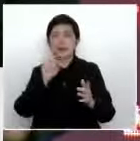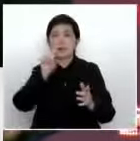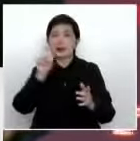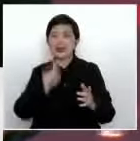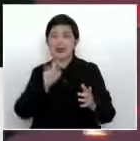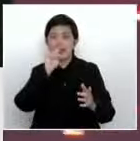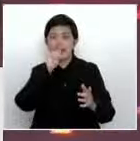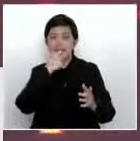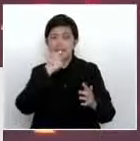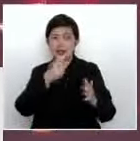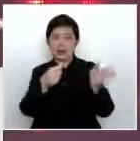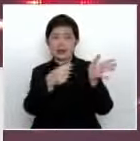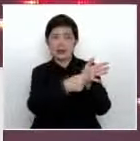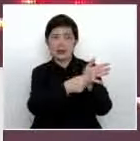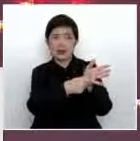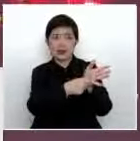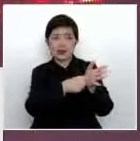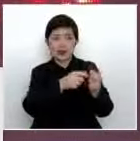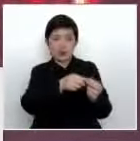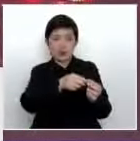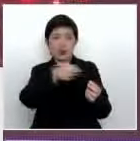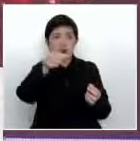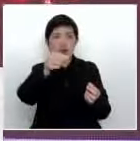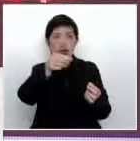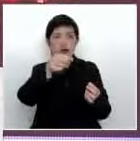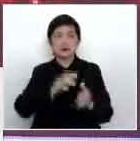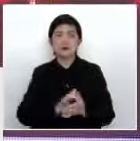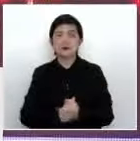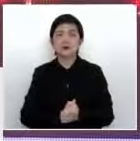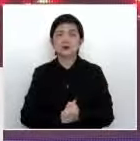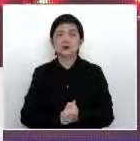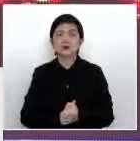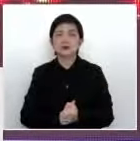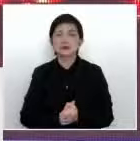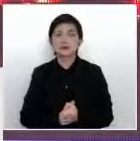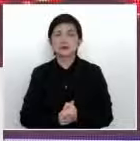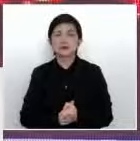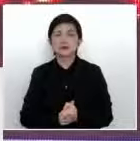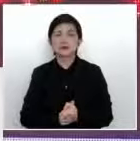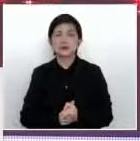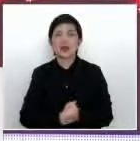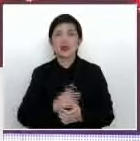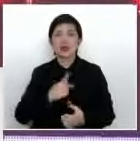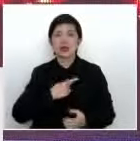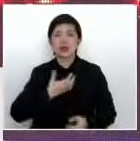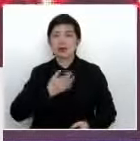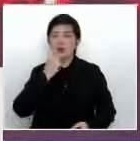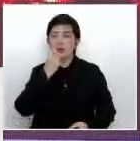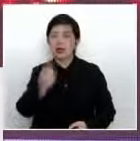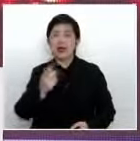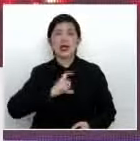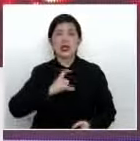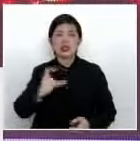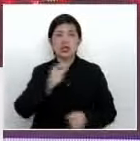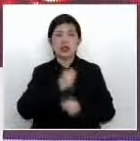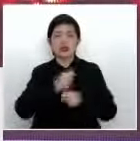Oke kita buka dulu baik kami Ingatkan lagi para calon gubernur untuk